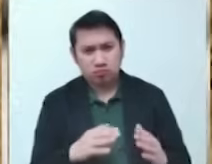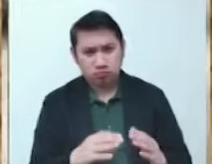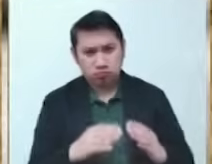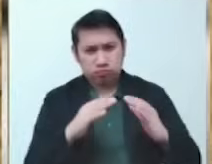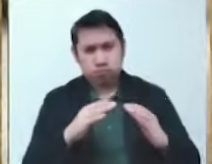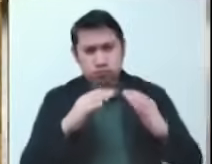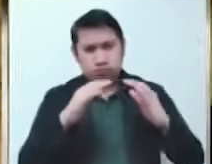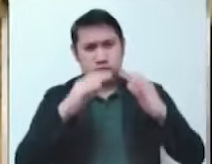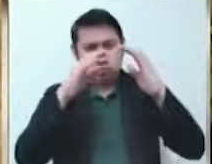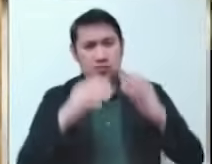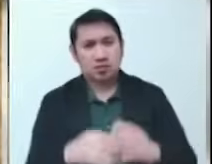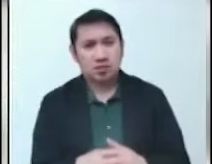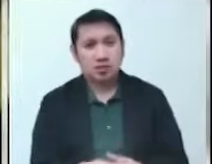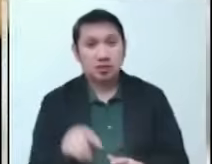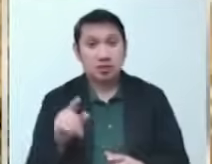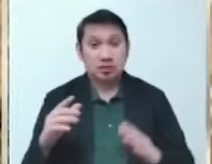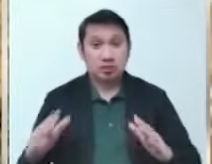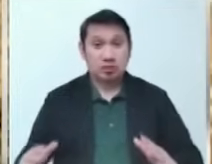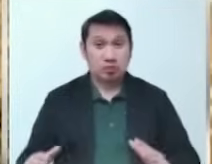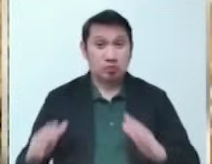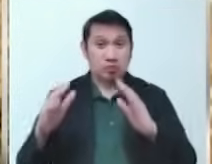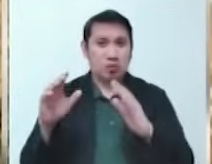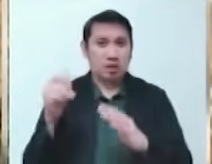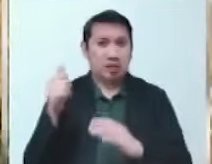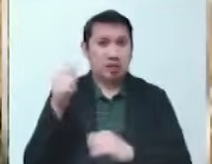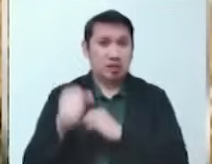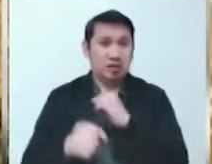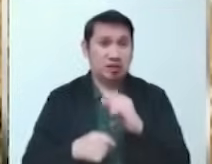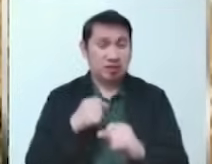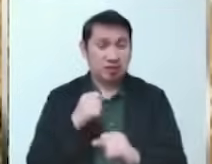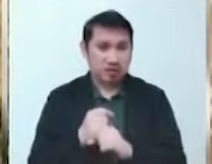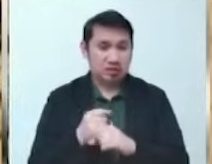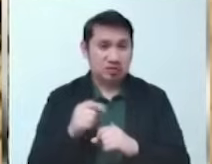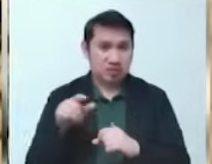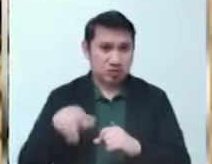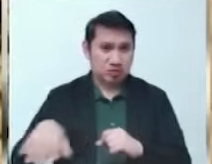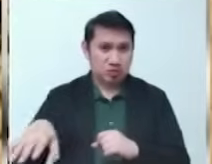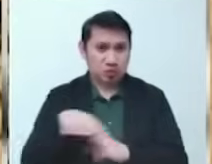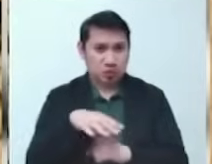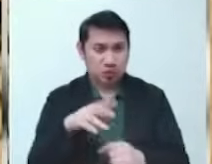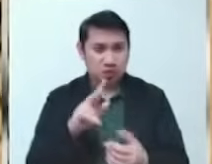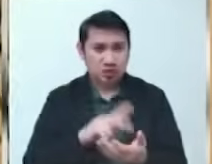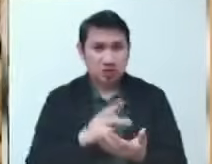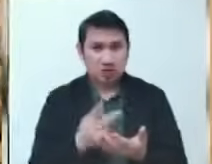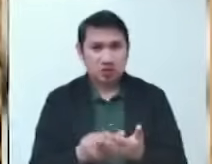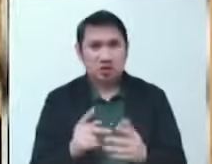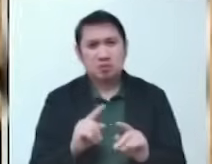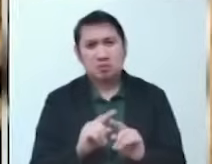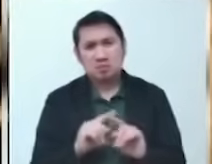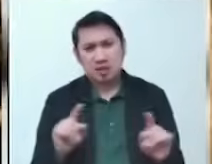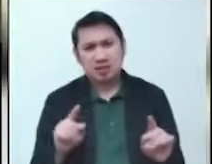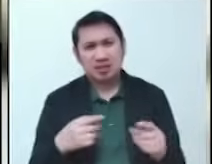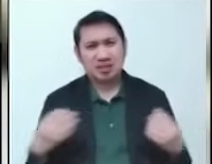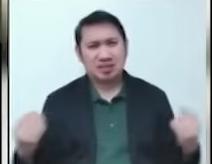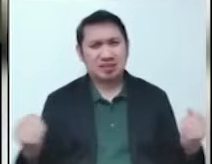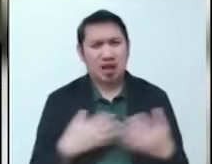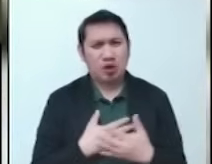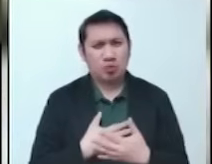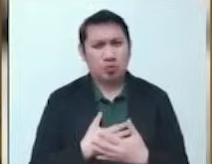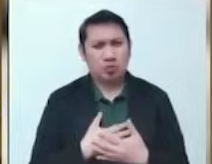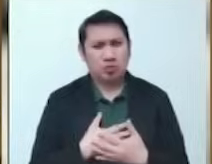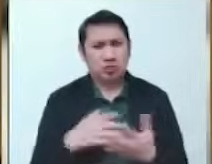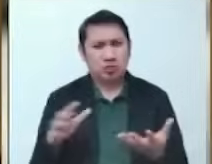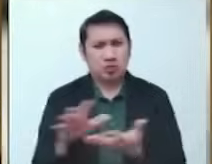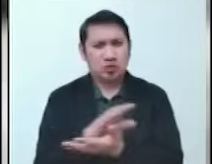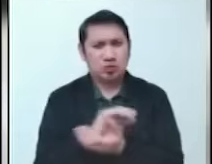Sa laki ng mahigit isang dekada ng punso, halos sakupin na ng punso ang kusina ni Milagros. Pero si Milagros, takot na sirain ito. Parang mayroong